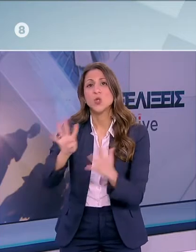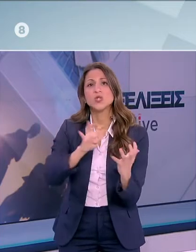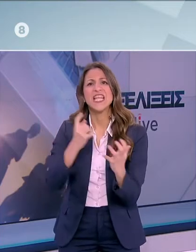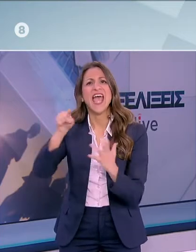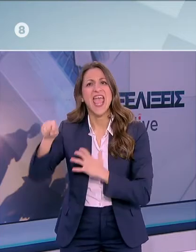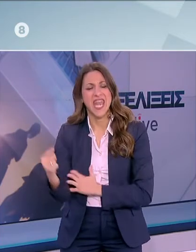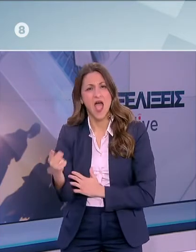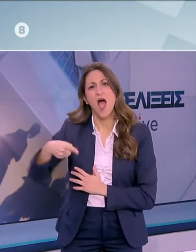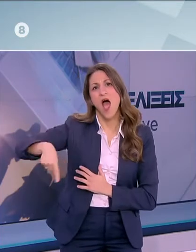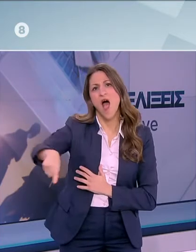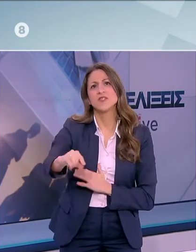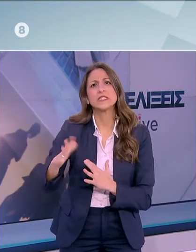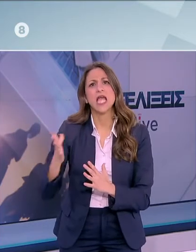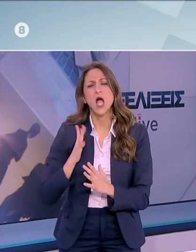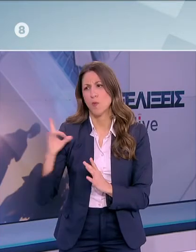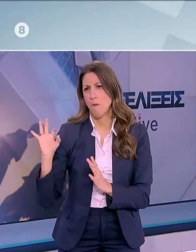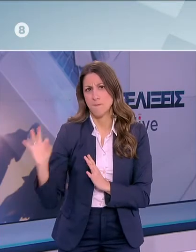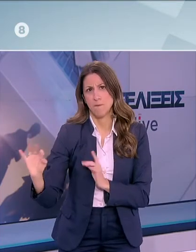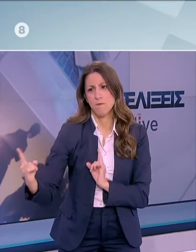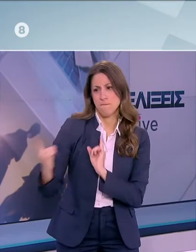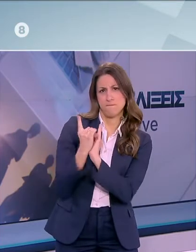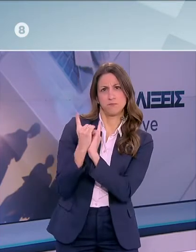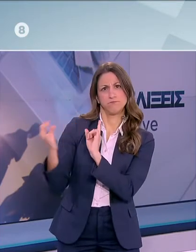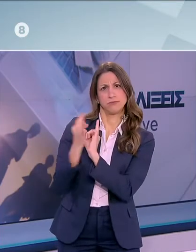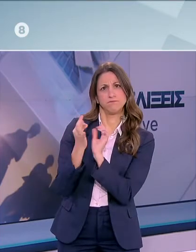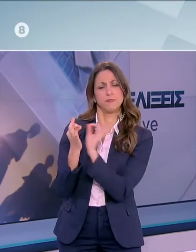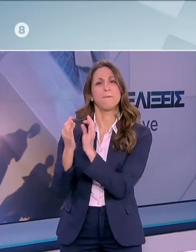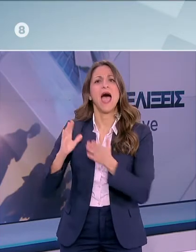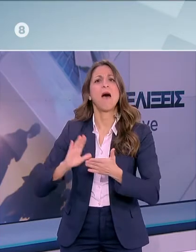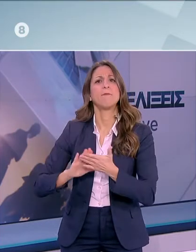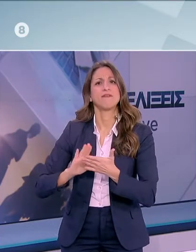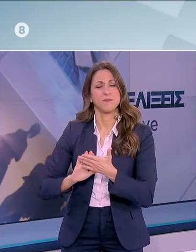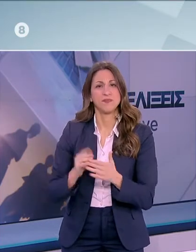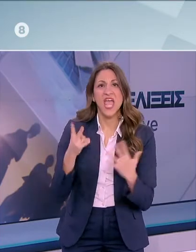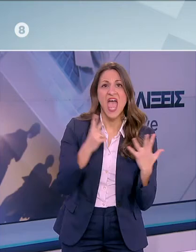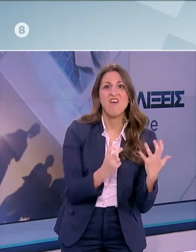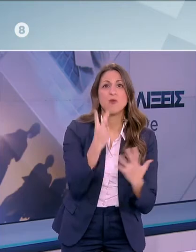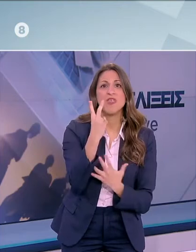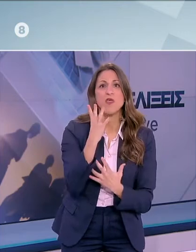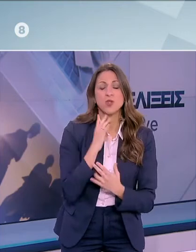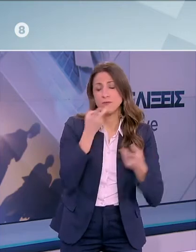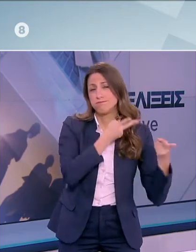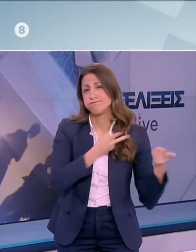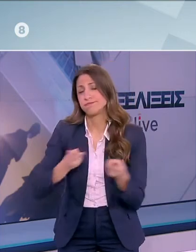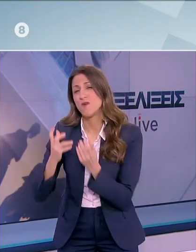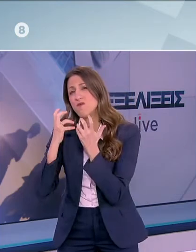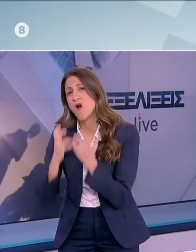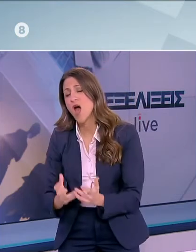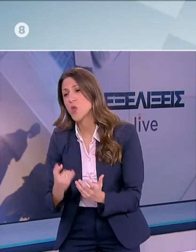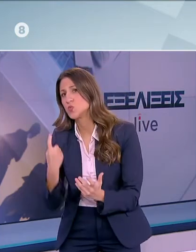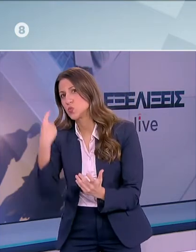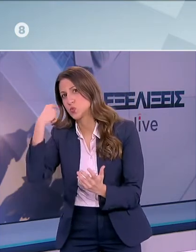899 είναι επαφές γνωστού κρούσματος. 72 συμπολίτες μας νοσηλεύονται